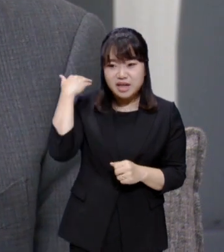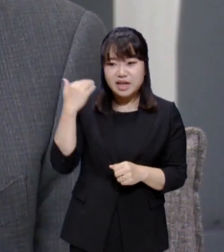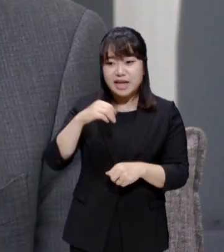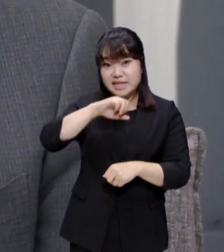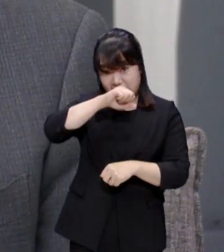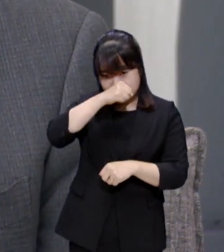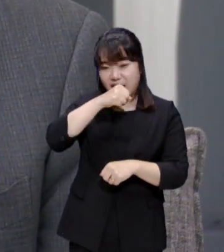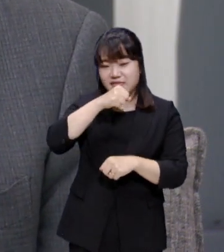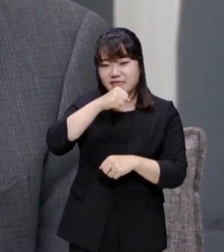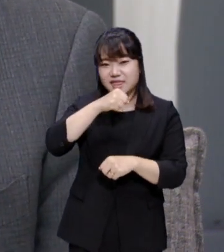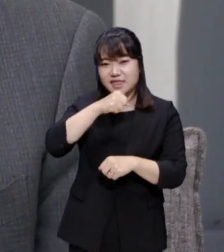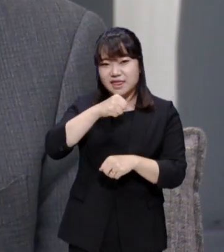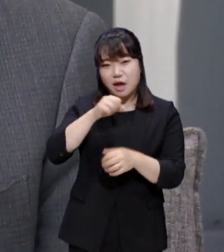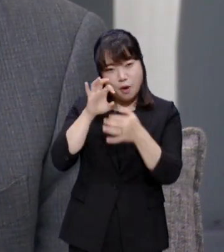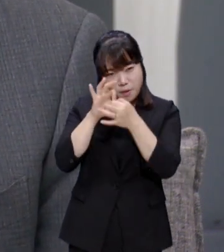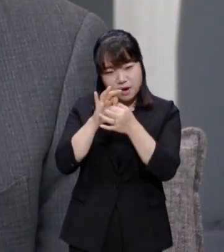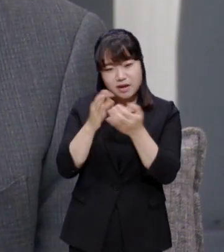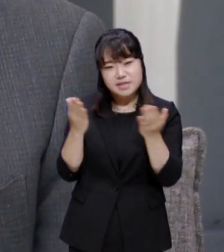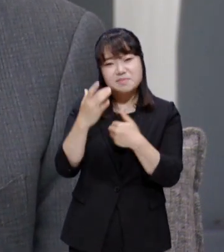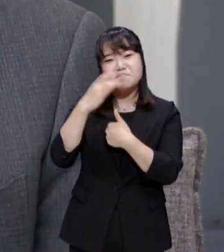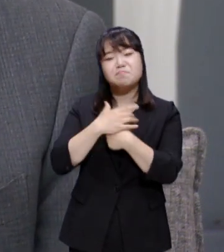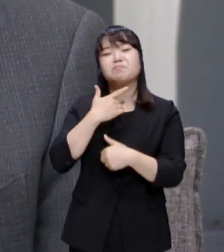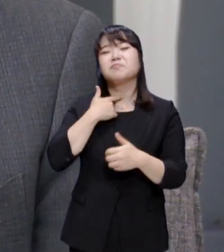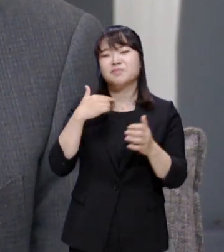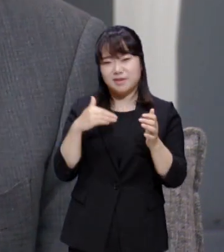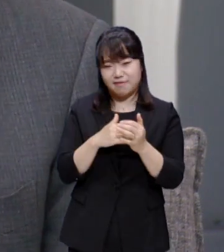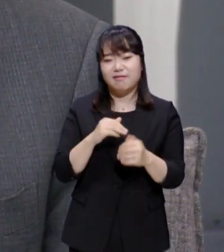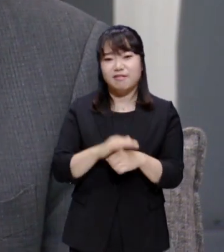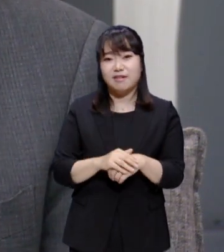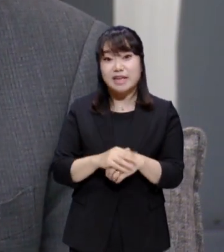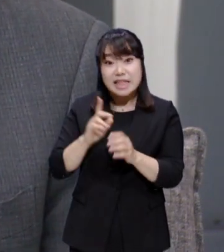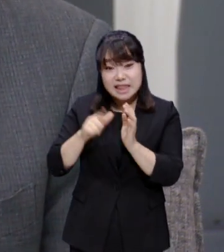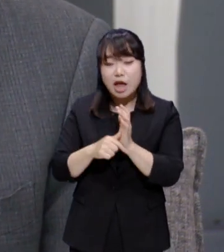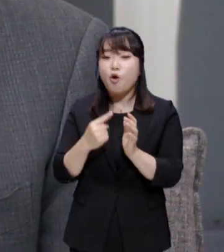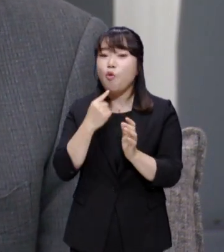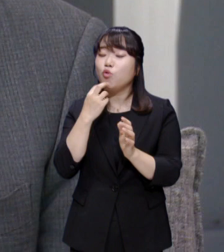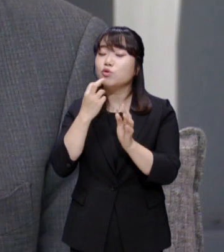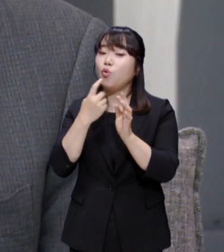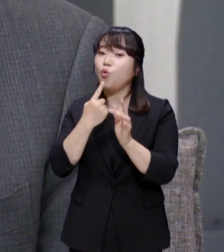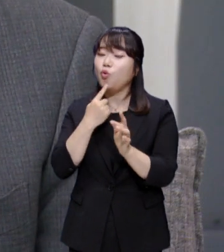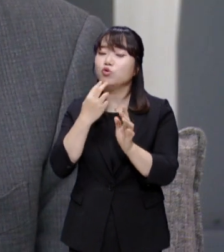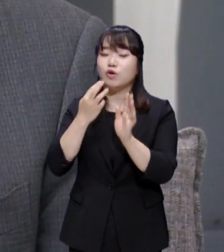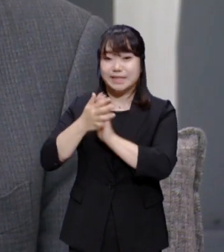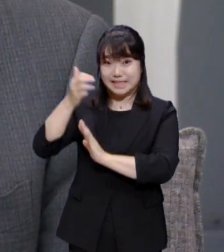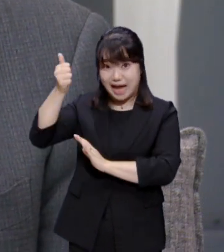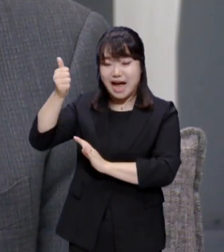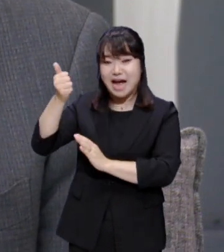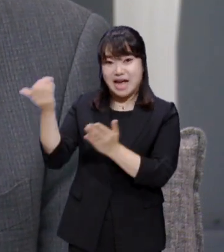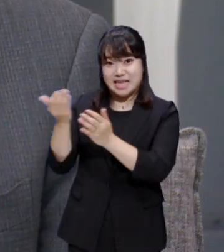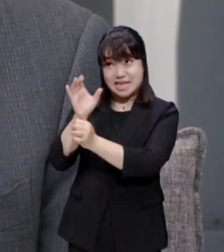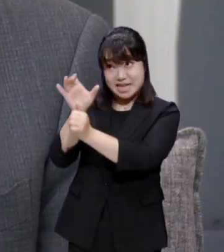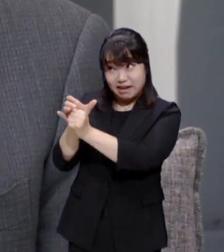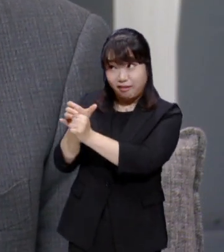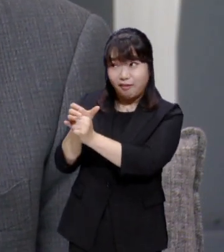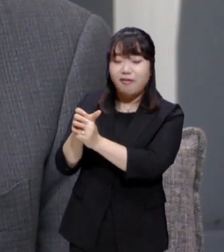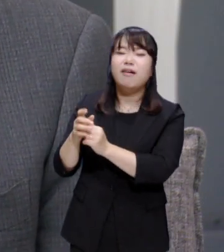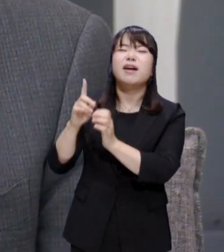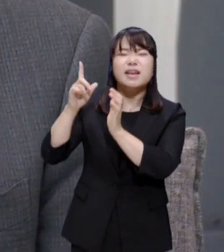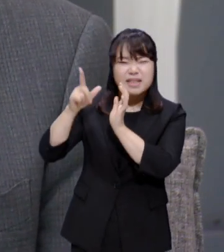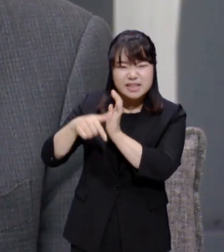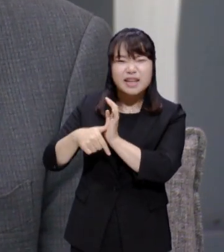했었어요. 그때 이제 당시에 오세훈 시장님이 있으셨던 거죠. 그때 이제